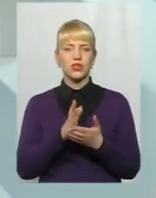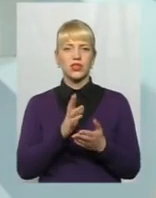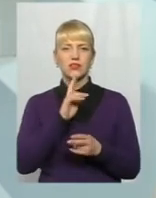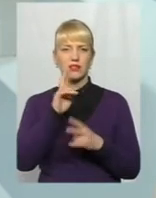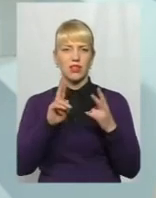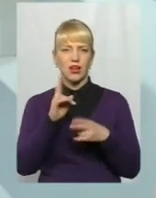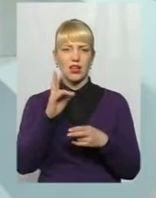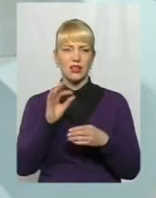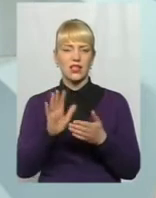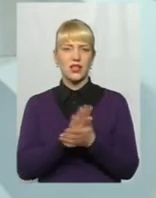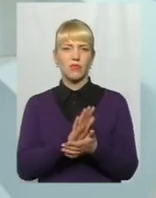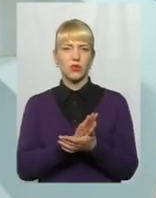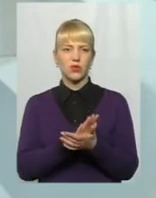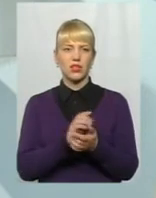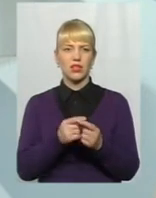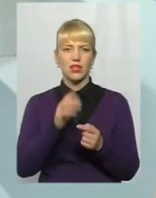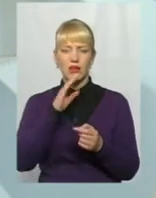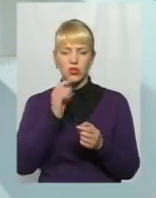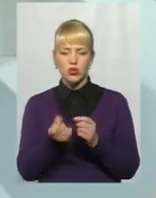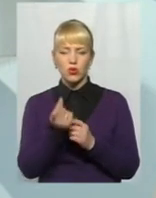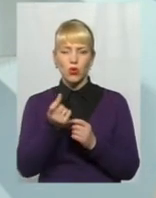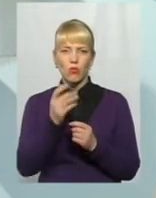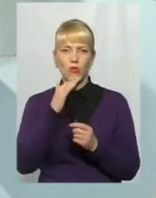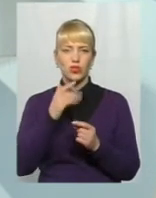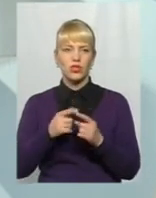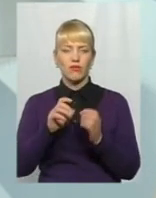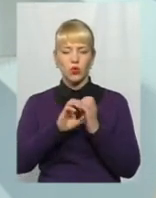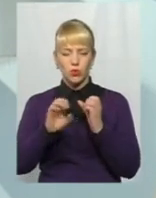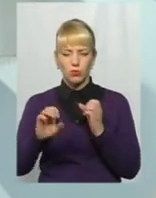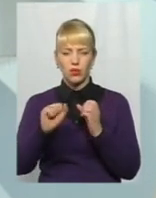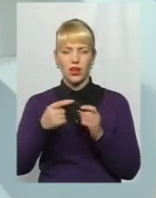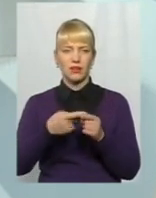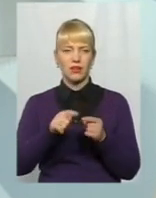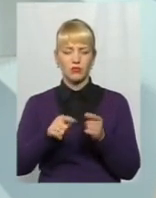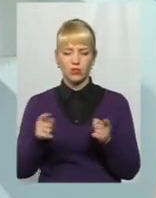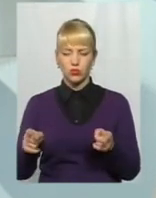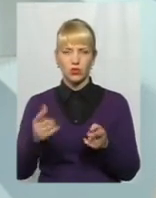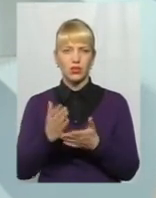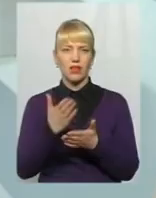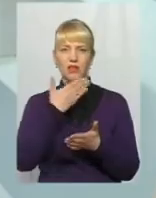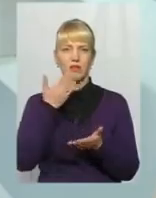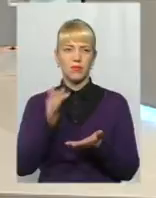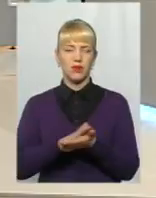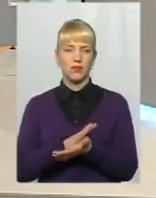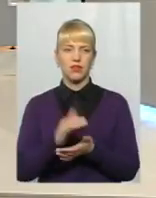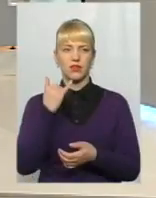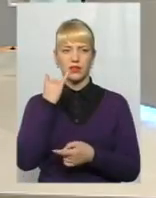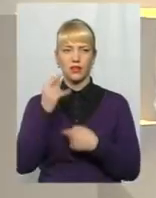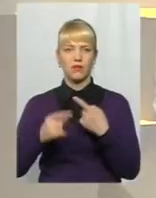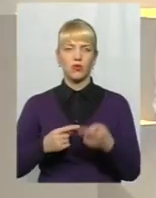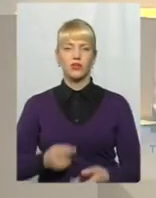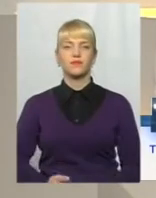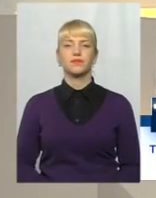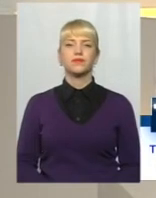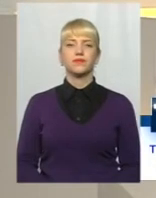маленьких струмочків. Буває, що струмочок в трубі, а кусочок залишається неприбраним. Дякую, пані Гіна. У нас ще є дзвінок. Давайте